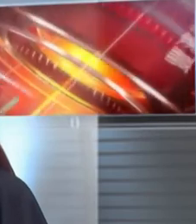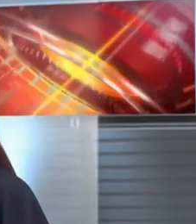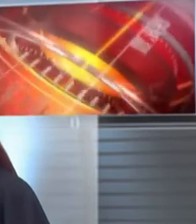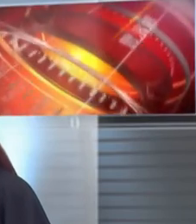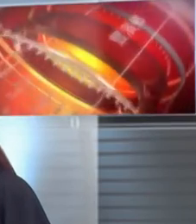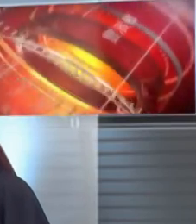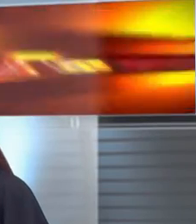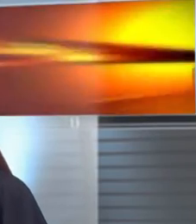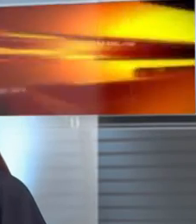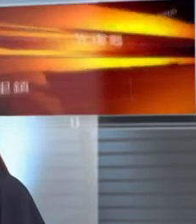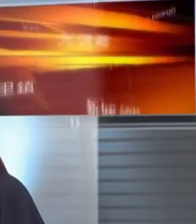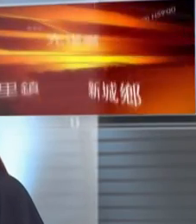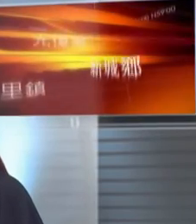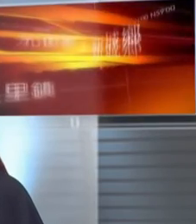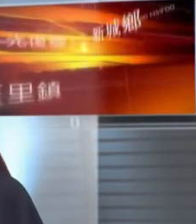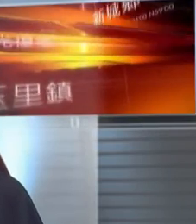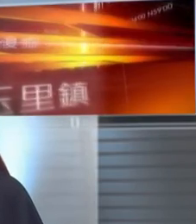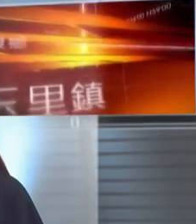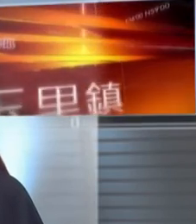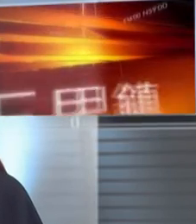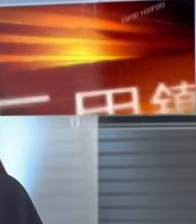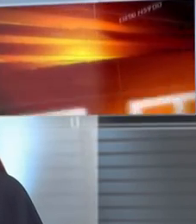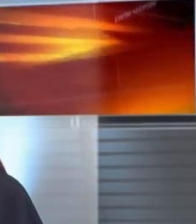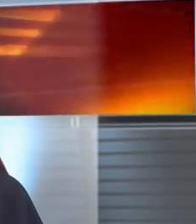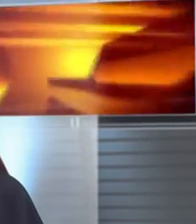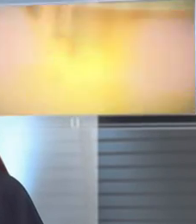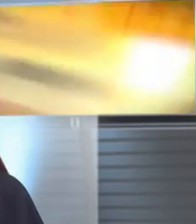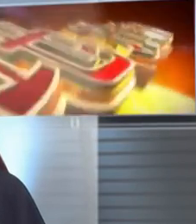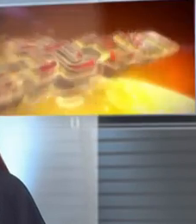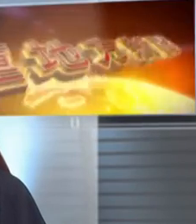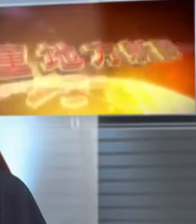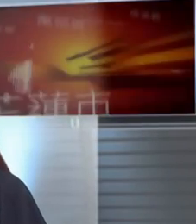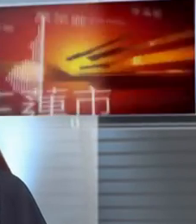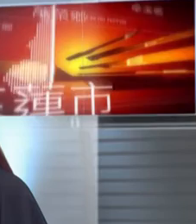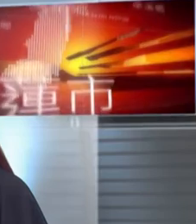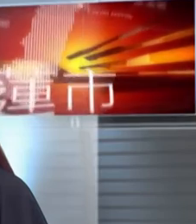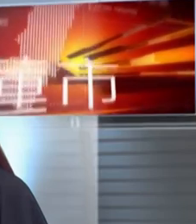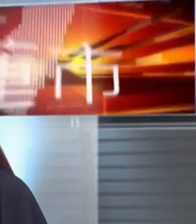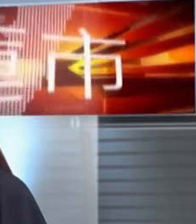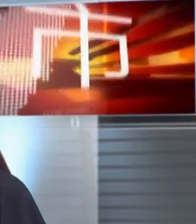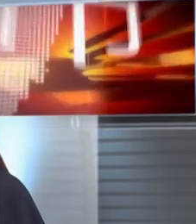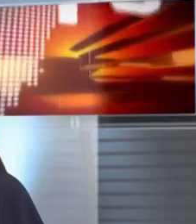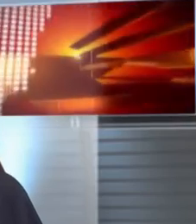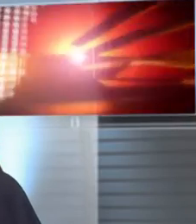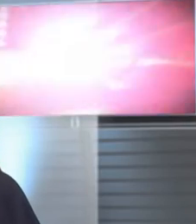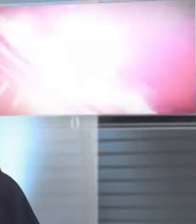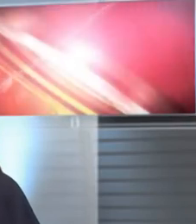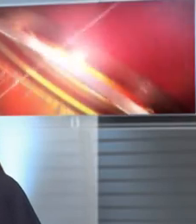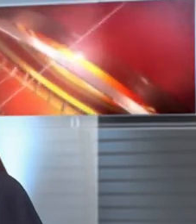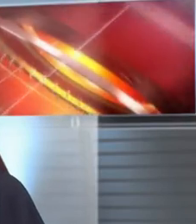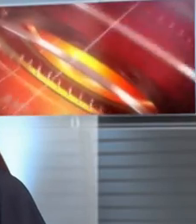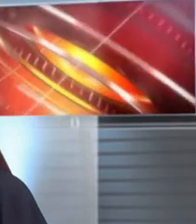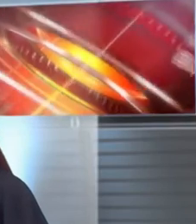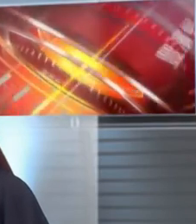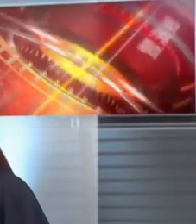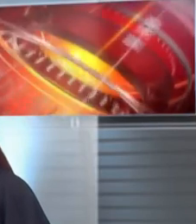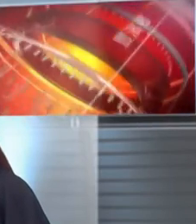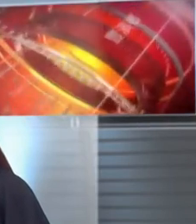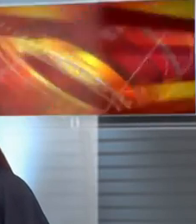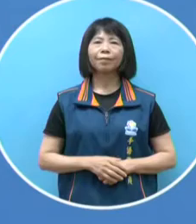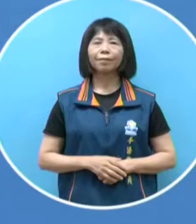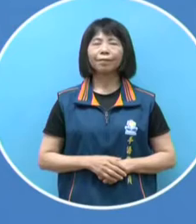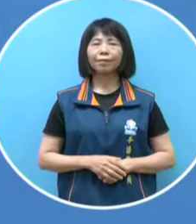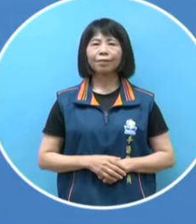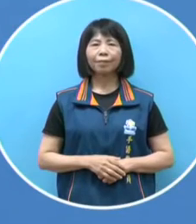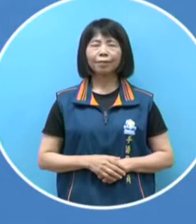对象是83岁以上，还有原住民78岁以上长者。希望民众可以陪着家中老大人前往指定的地点来施打疫